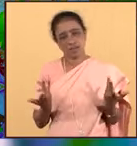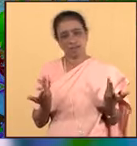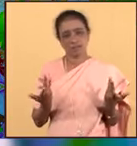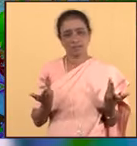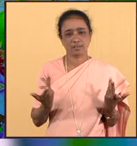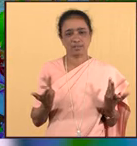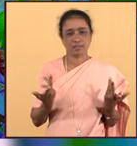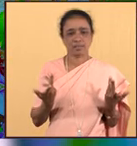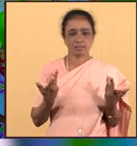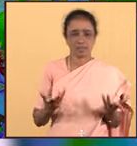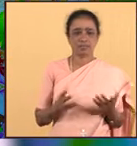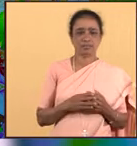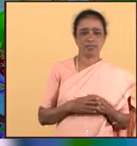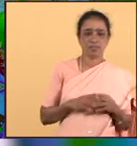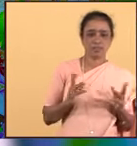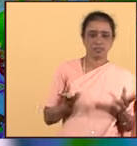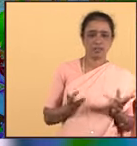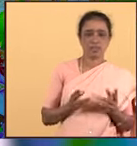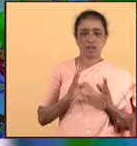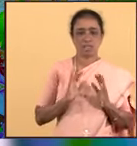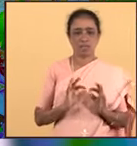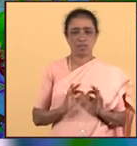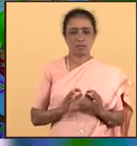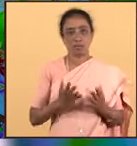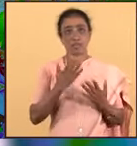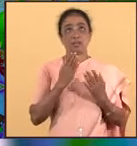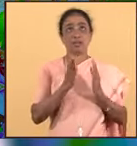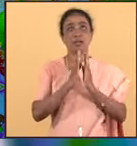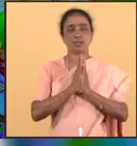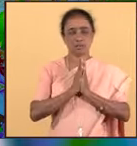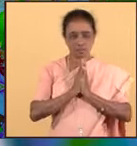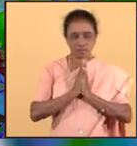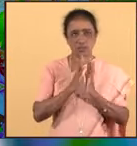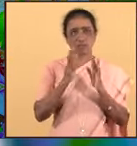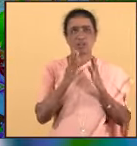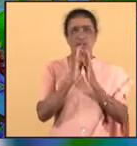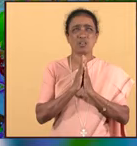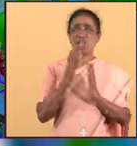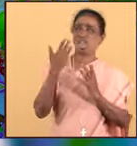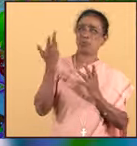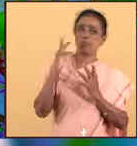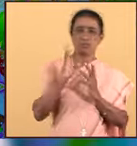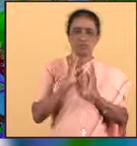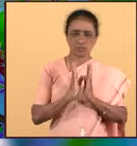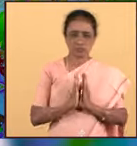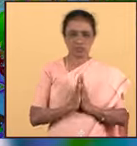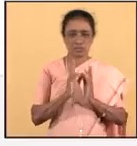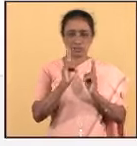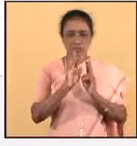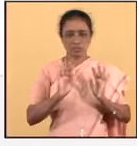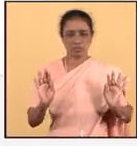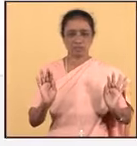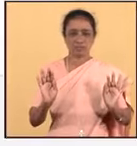பக்தி இல்லாதவங்க அதை என்ன சொல்லுவாங்க அப்படின்னா நாத்திகம் ஆத்திகம் சொல்லுவாங்க. கடவுள் மீது பற்று இருக்கக்கூடிய என்ன சொல்லுவாங்க? ஆமாம்,